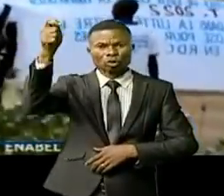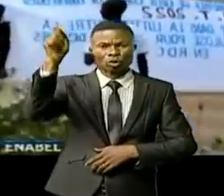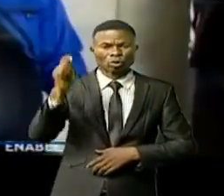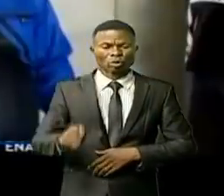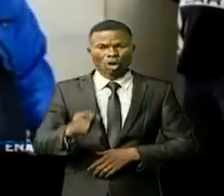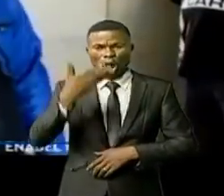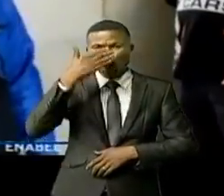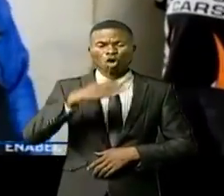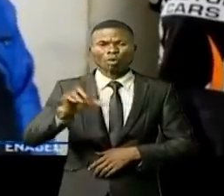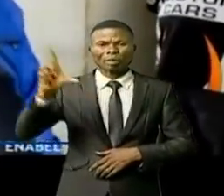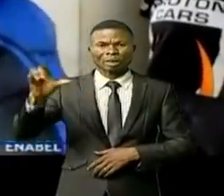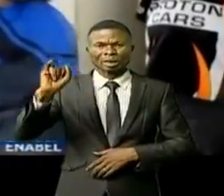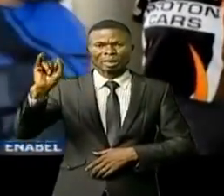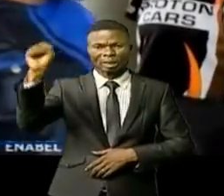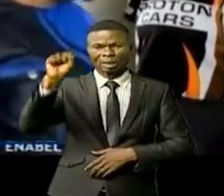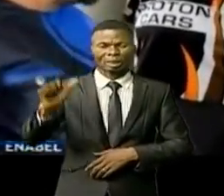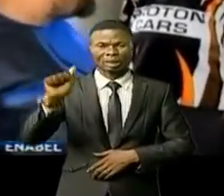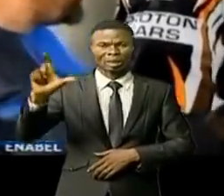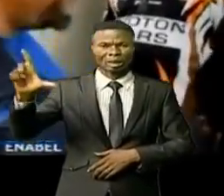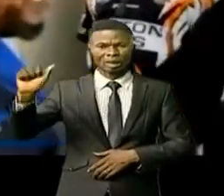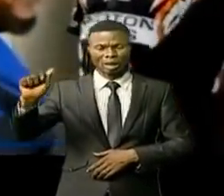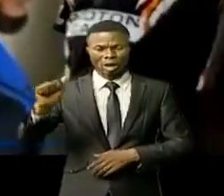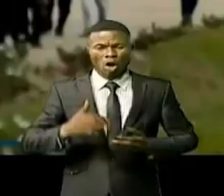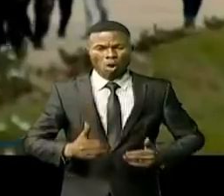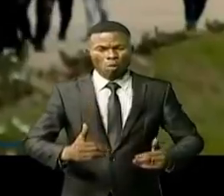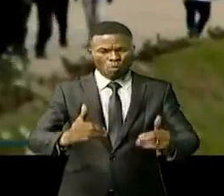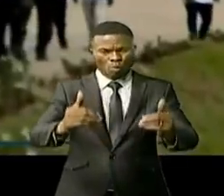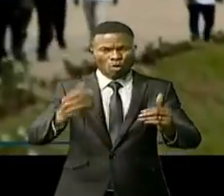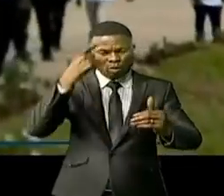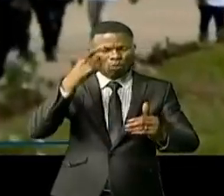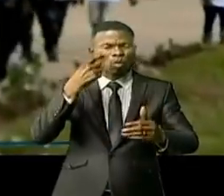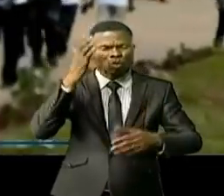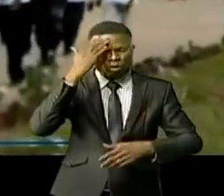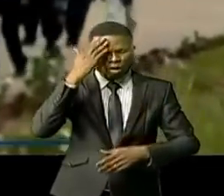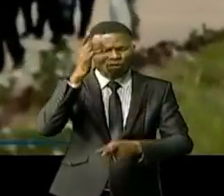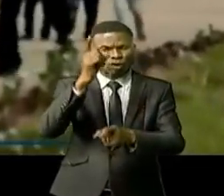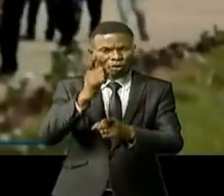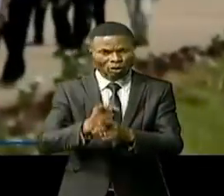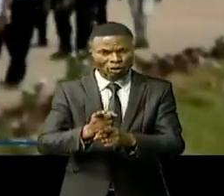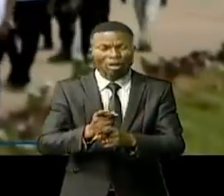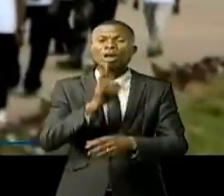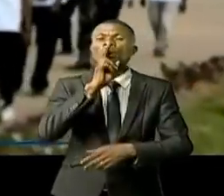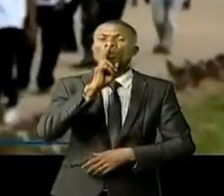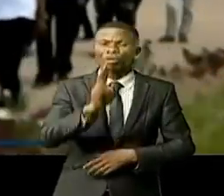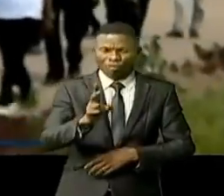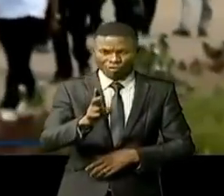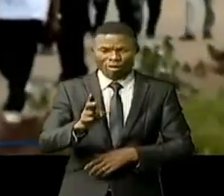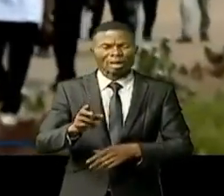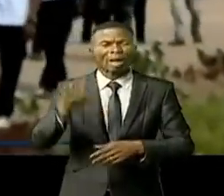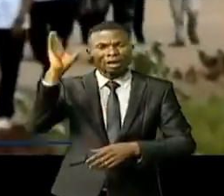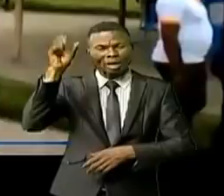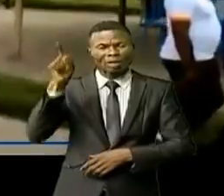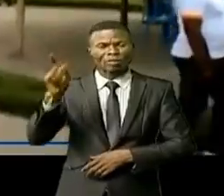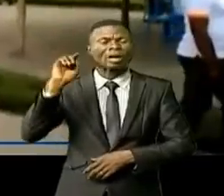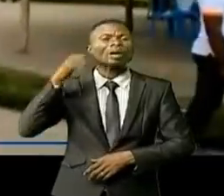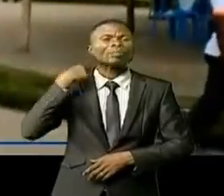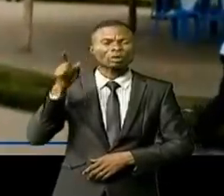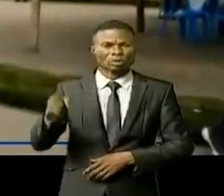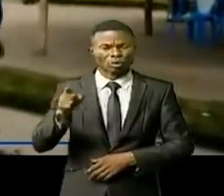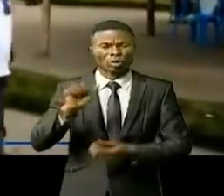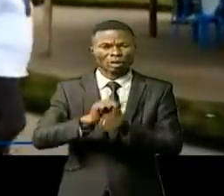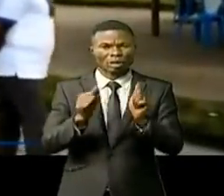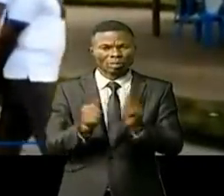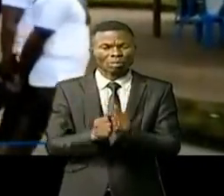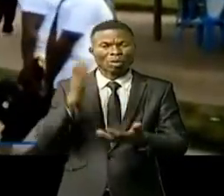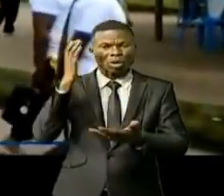santé de Lissala, une manière pour que l'on puisse palper du doigt la réalité de ce milieu carcéral en matière de